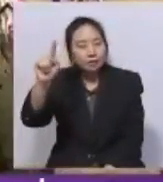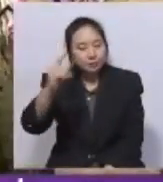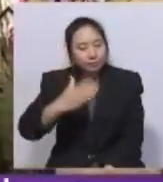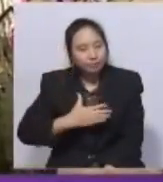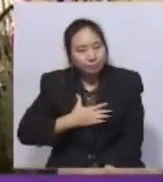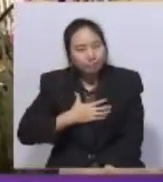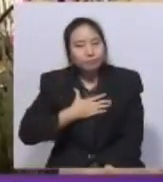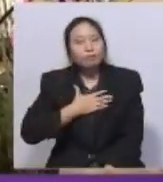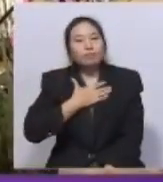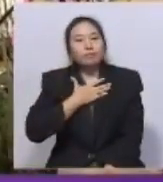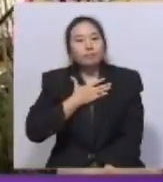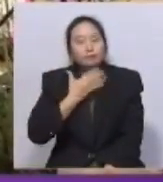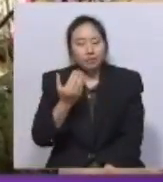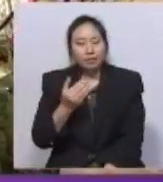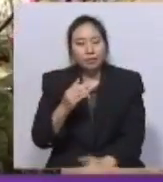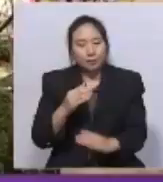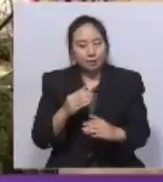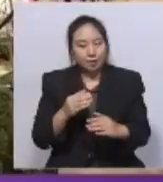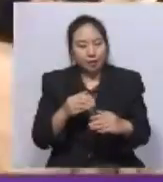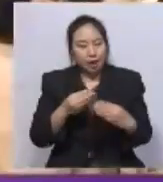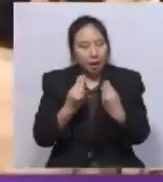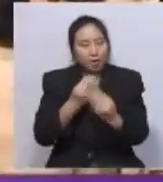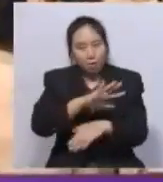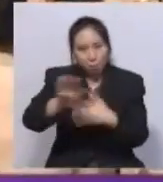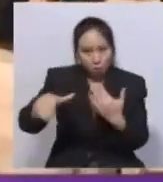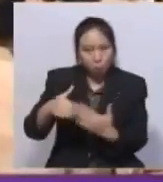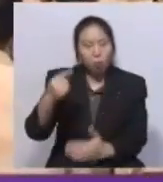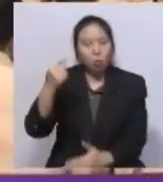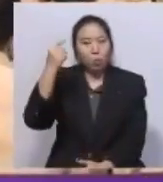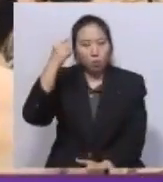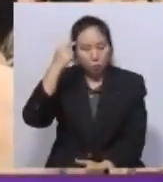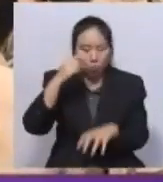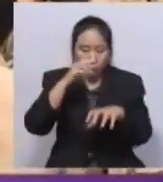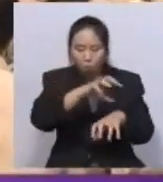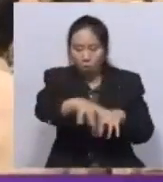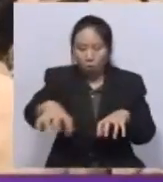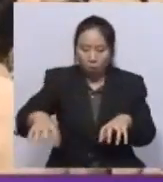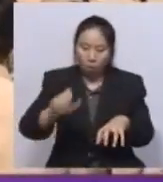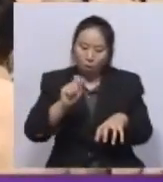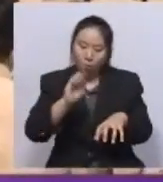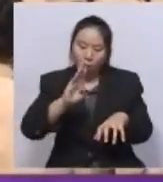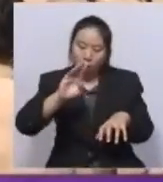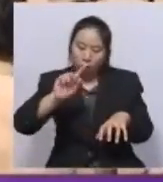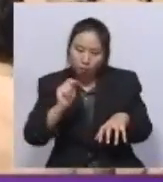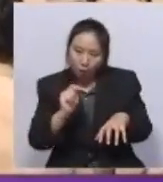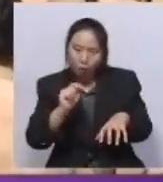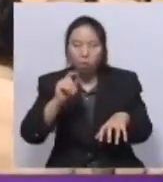ากรุณาธิคุณและเป็นการสร้างความตระหนักถึงความสำคัญขององค์กรปกครองส่วนท้อง